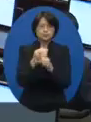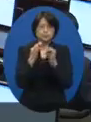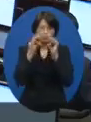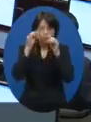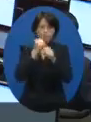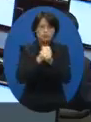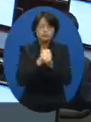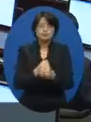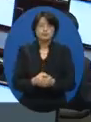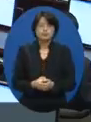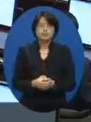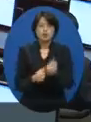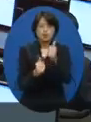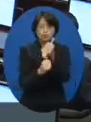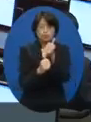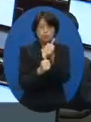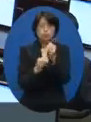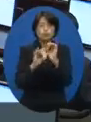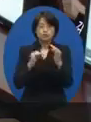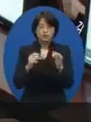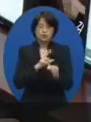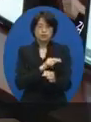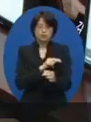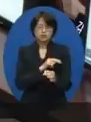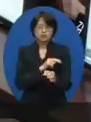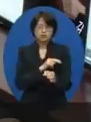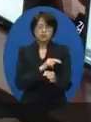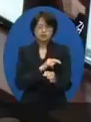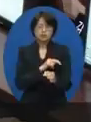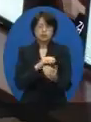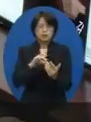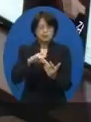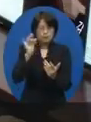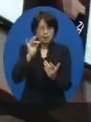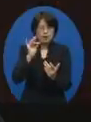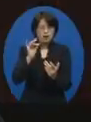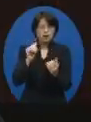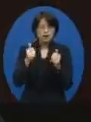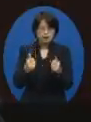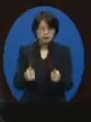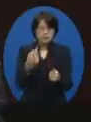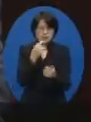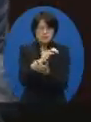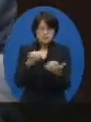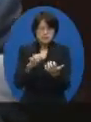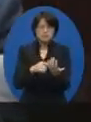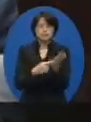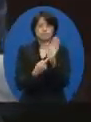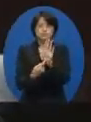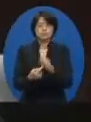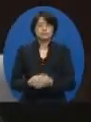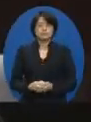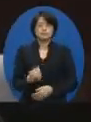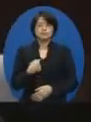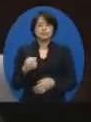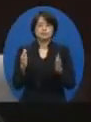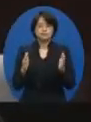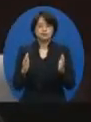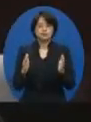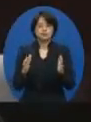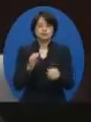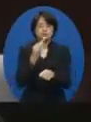정상화시키겠습니다. 부의장에 선출된 임 의원도 당선 인사를 통해 굳은 각오를 다짐했습니다. 저는 임기 동안